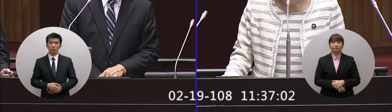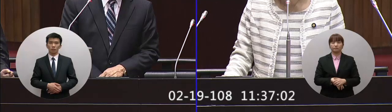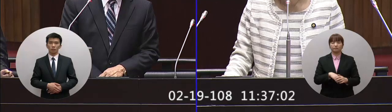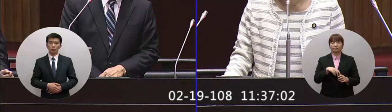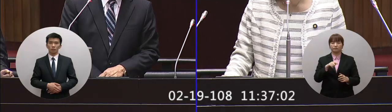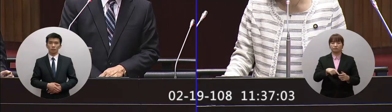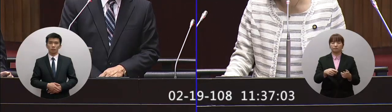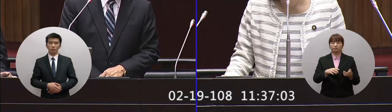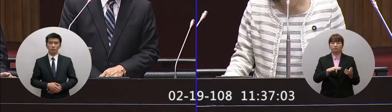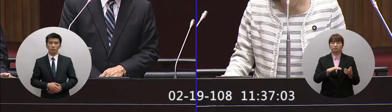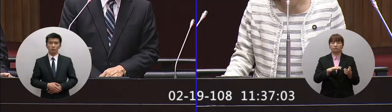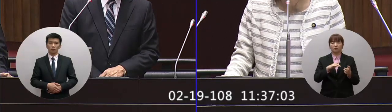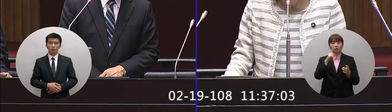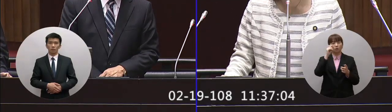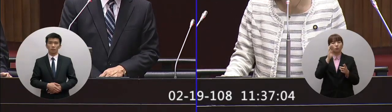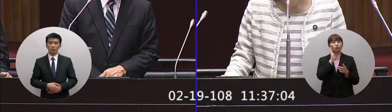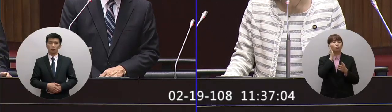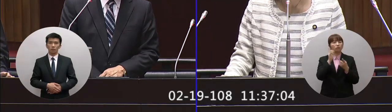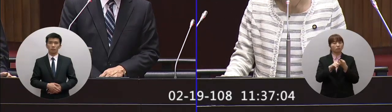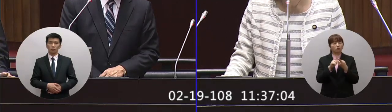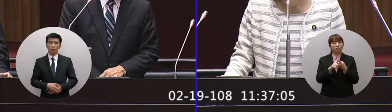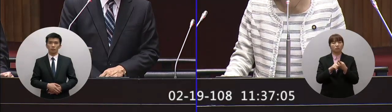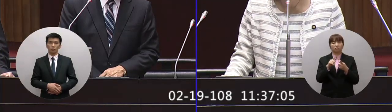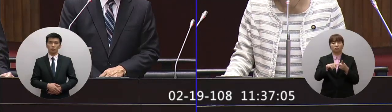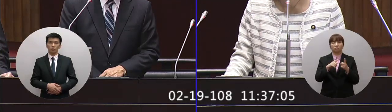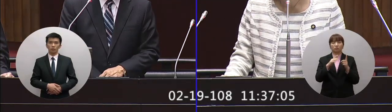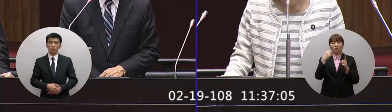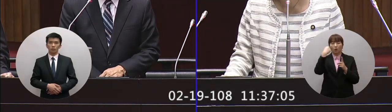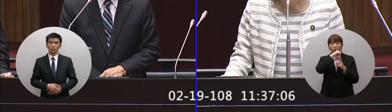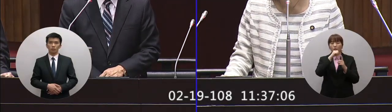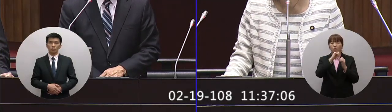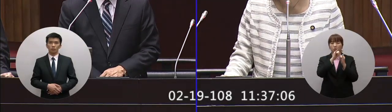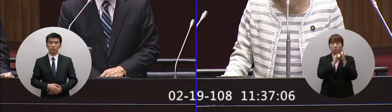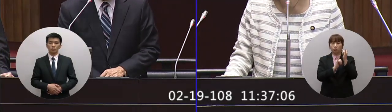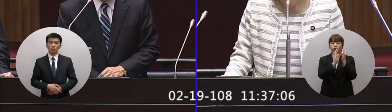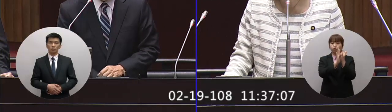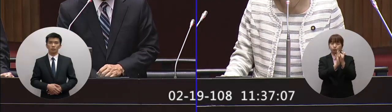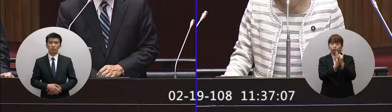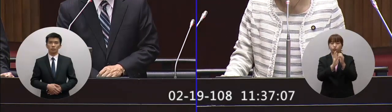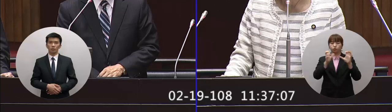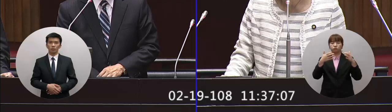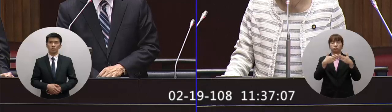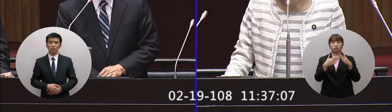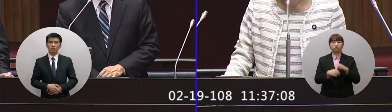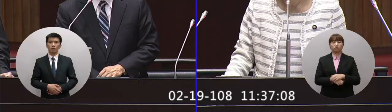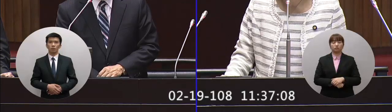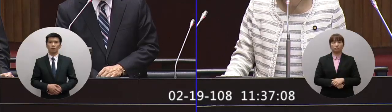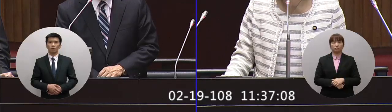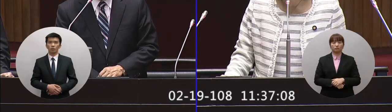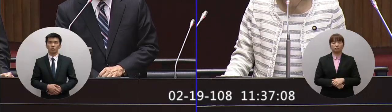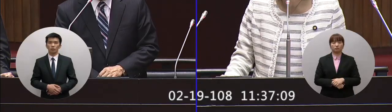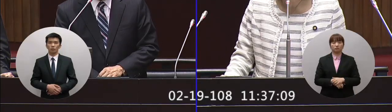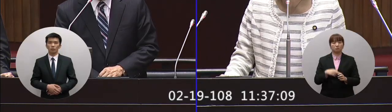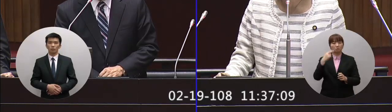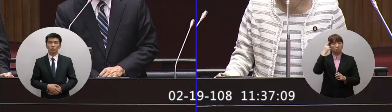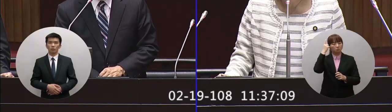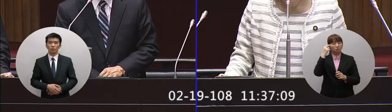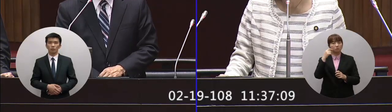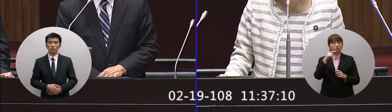看起来好像顺理成章，因为台湾是一个蛮孝道、强调孝道的一个国家哈，所以好像感